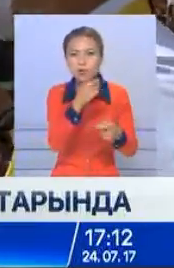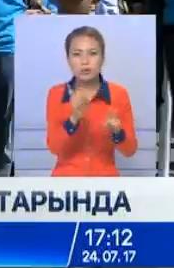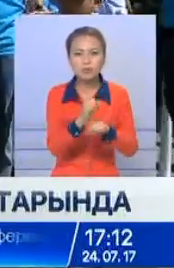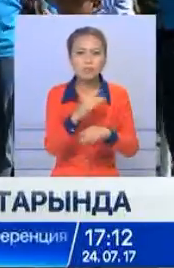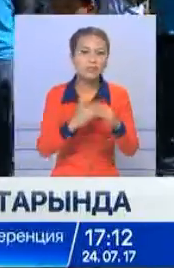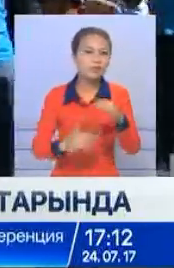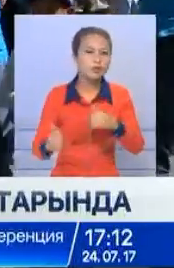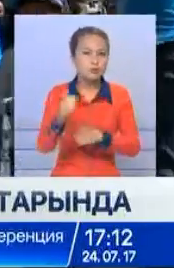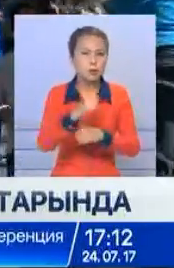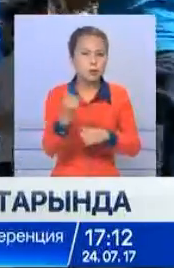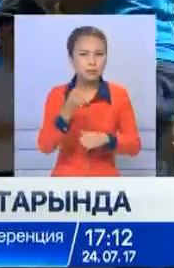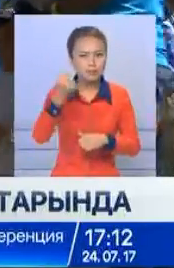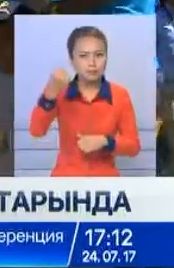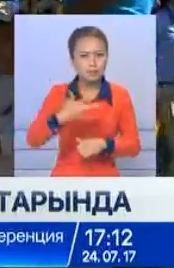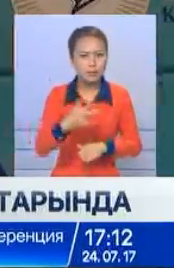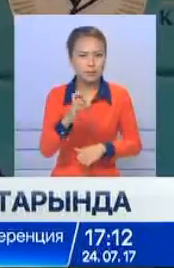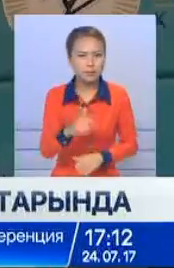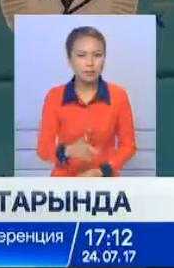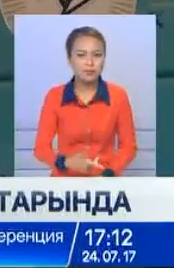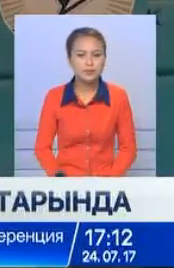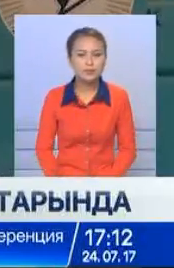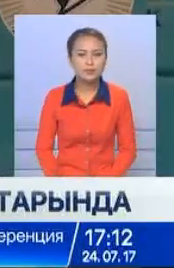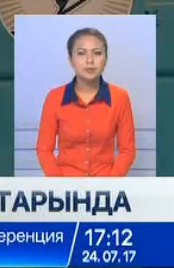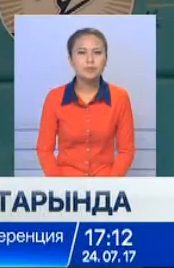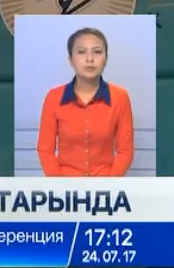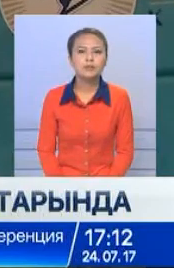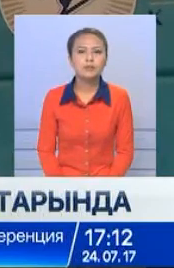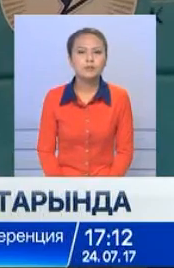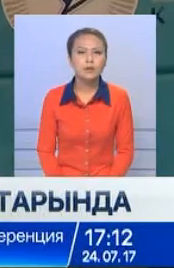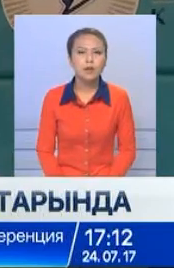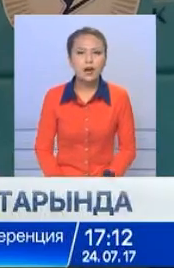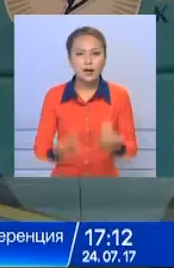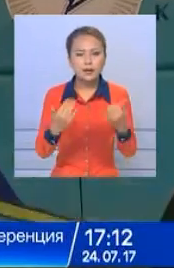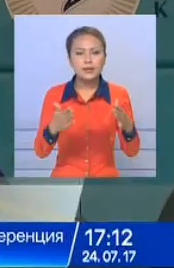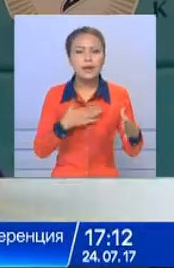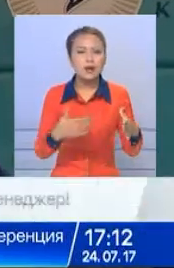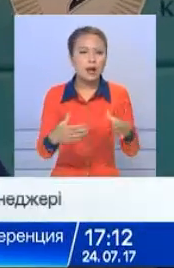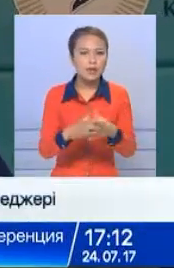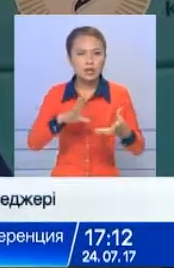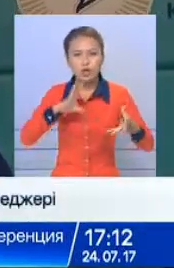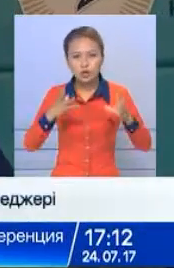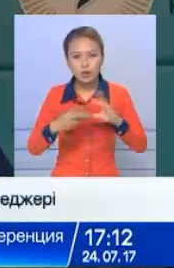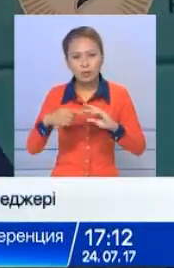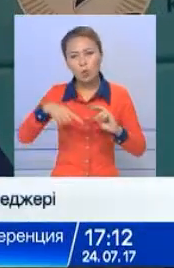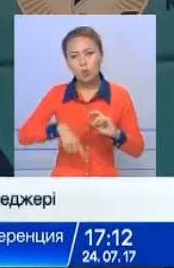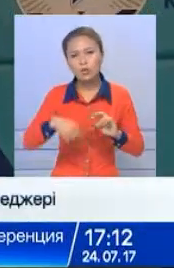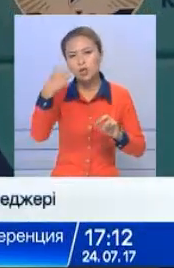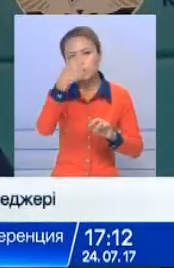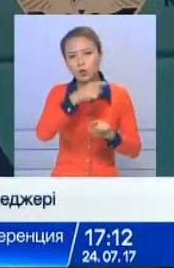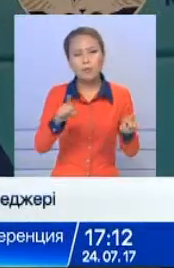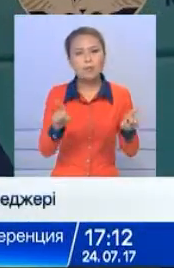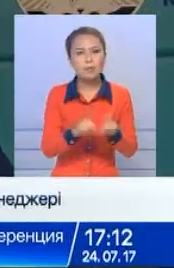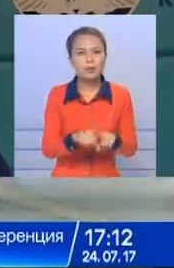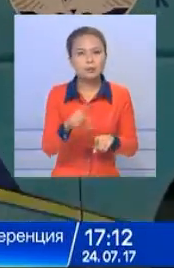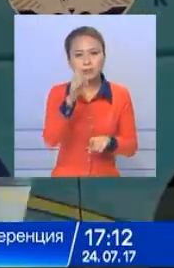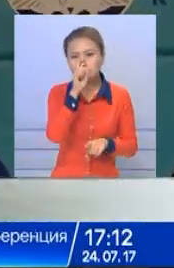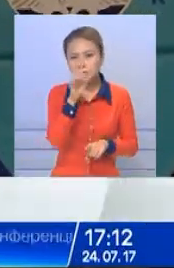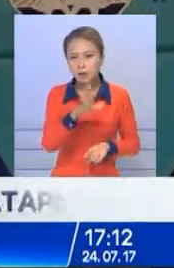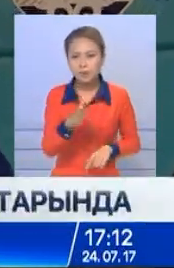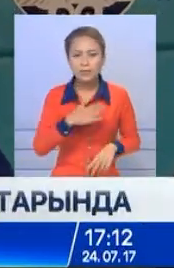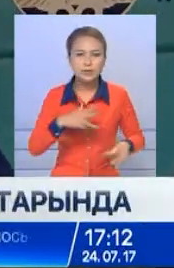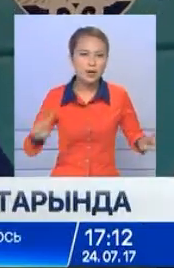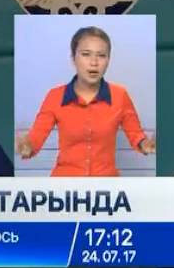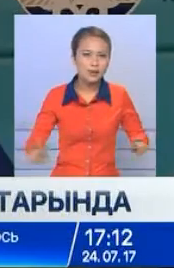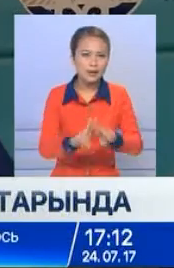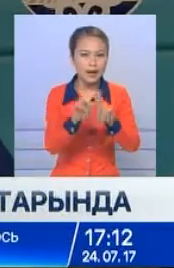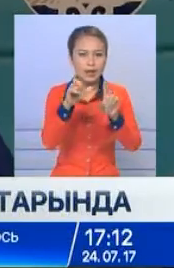емес, алғашқы үштікте жүрер едік. Командамыз жалпы осы жолы барын салып өнер көрсетті. Астанамызда